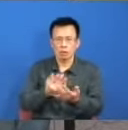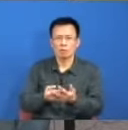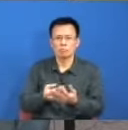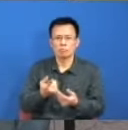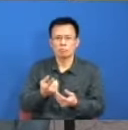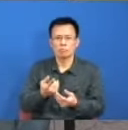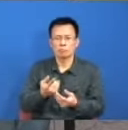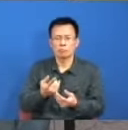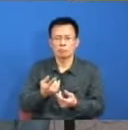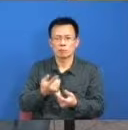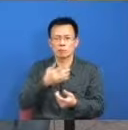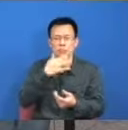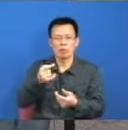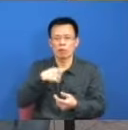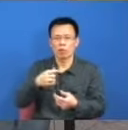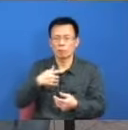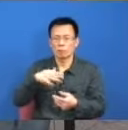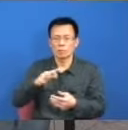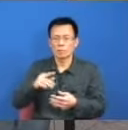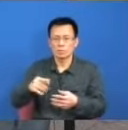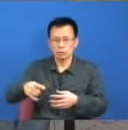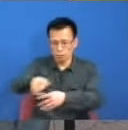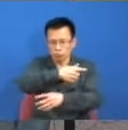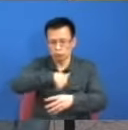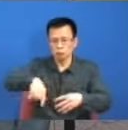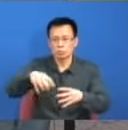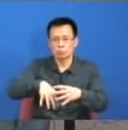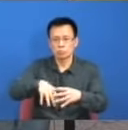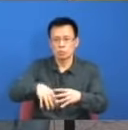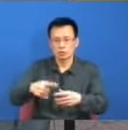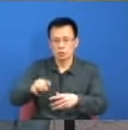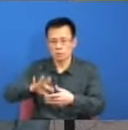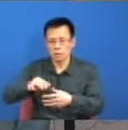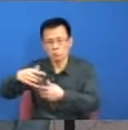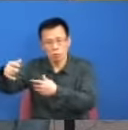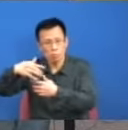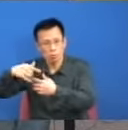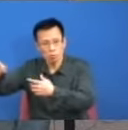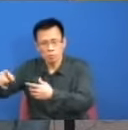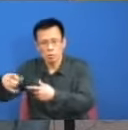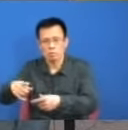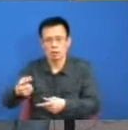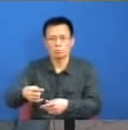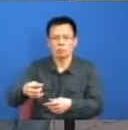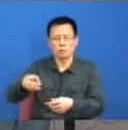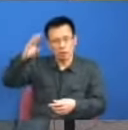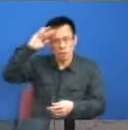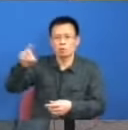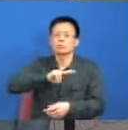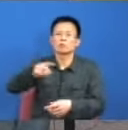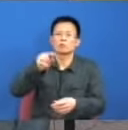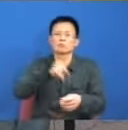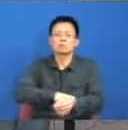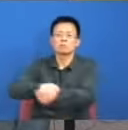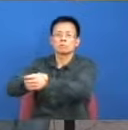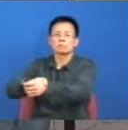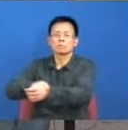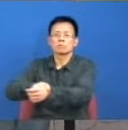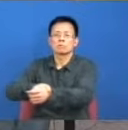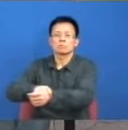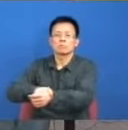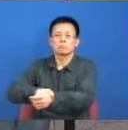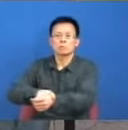其實我已經係唔喺你個圈入邊噶啦，我喺外圍噶，不過我喺度影緊嘢嗰時候，佢就照捉埋。 照拉， 係啊。 咁啊真係